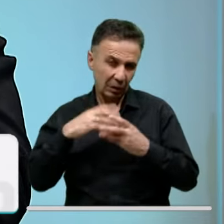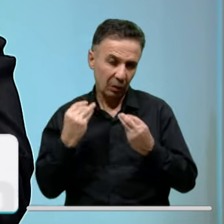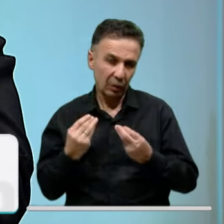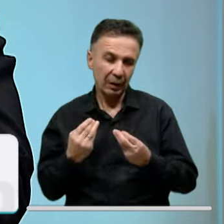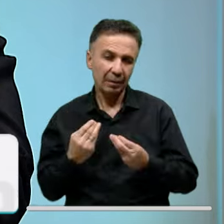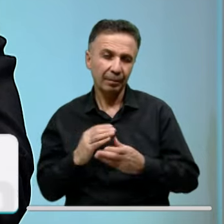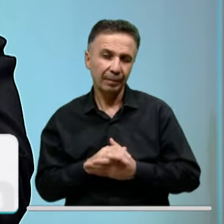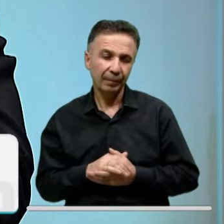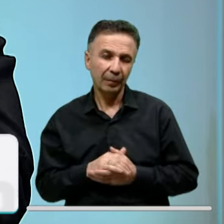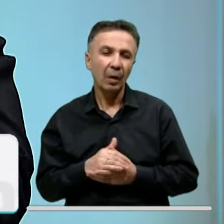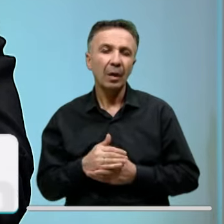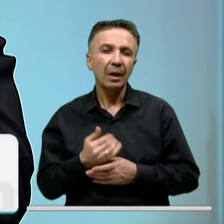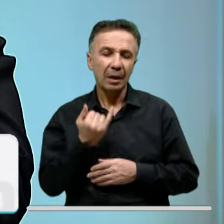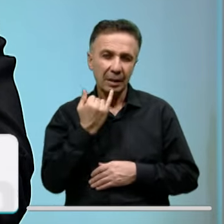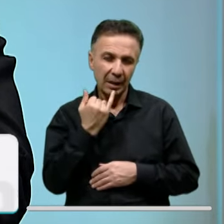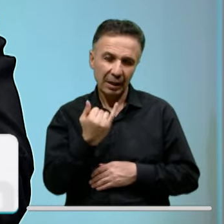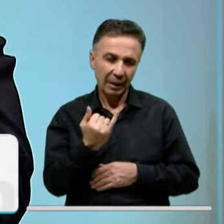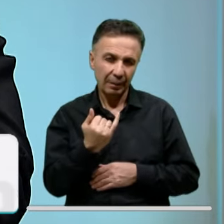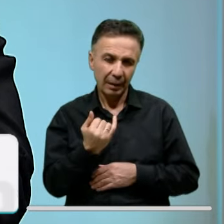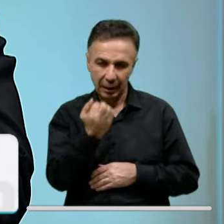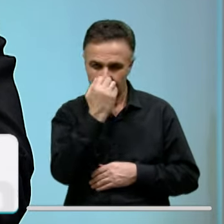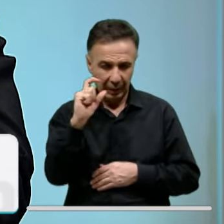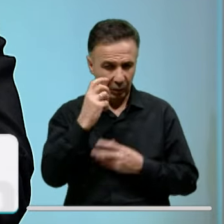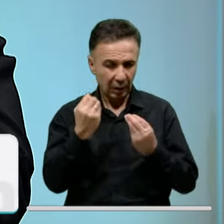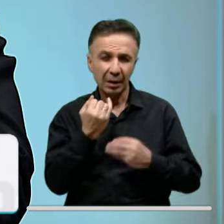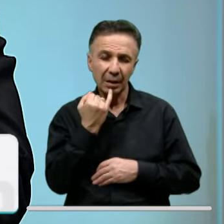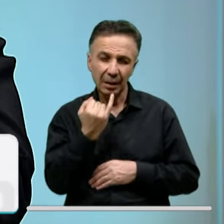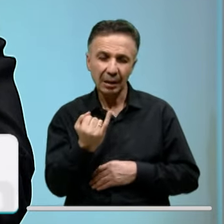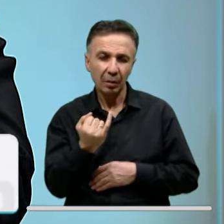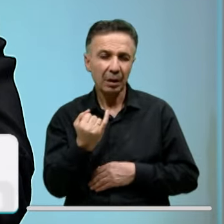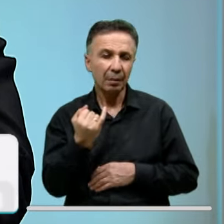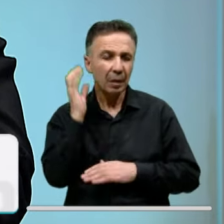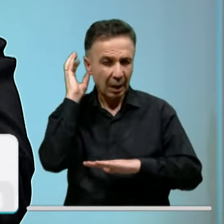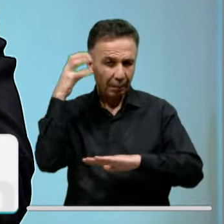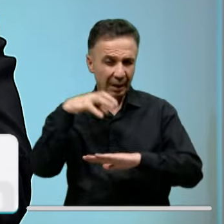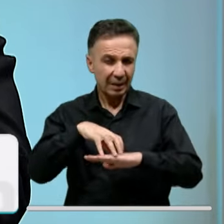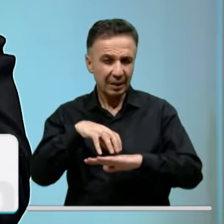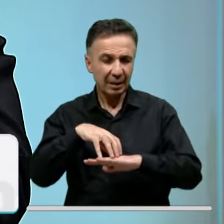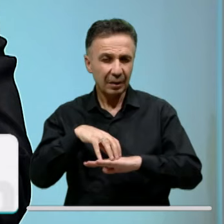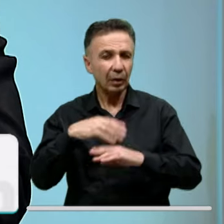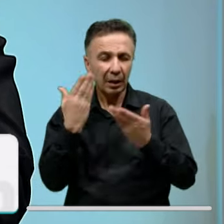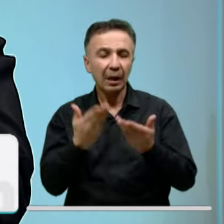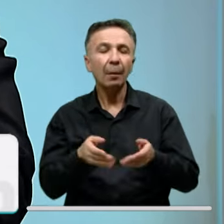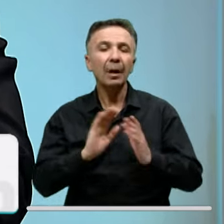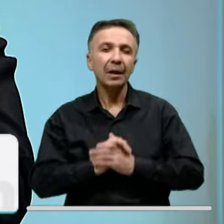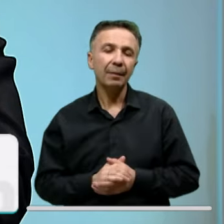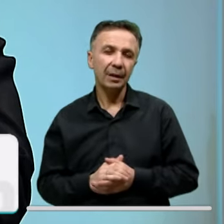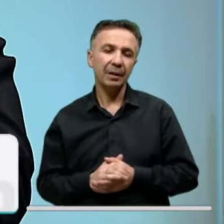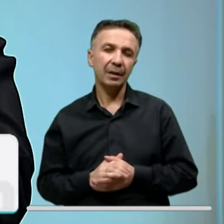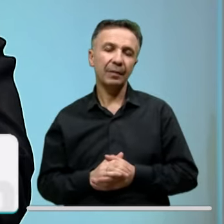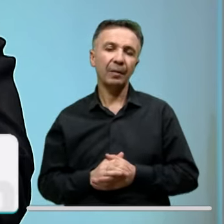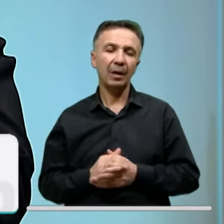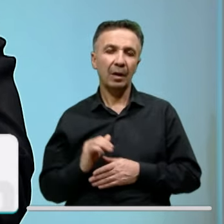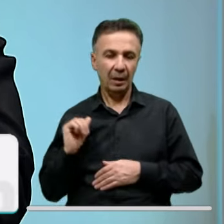takdirde onları ziyaret edebilirler Çünkü Buralar Mescit hükmünde değildir kutsal emanetler